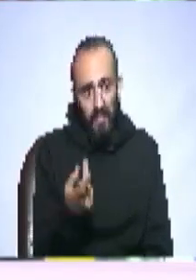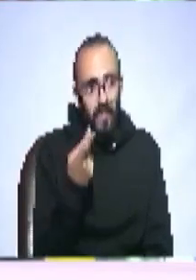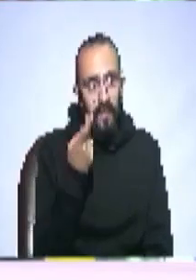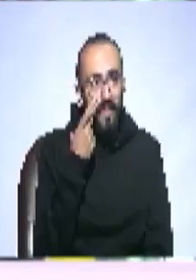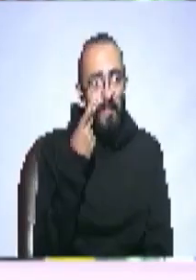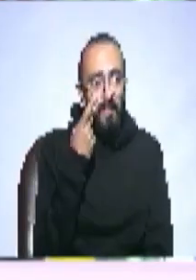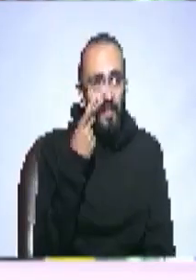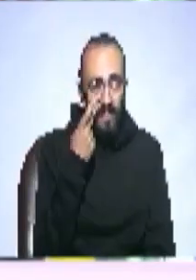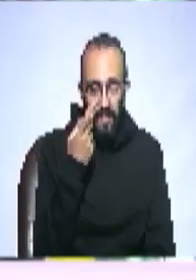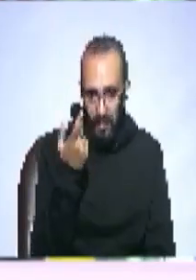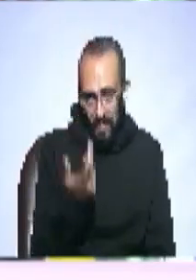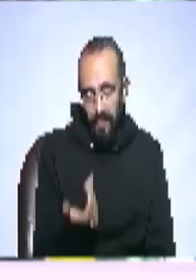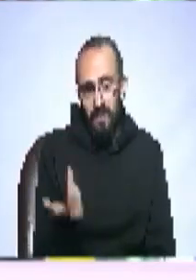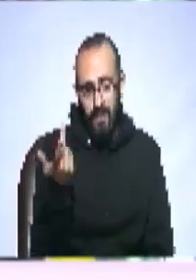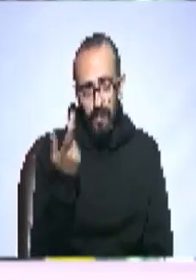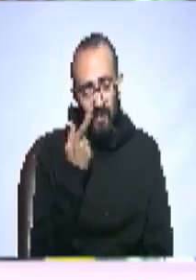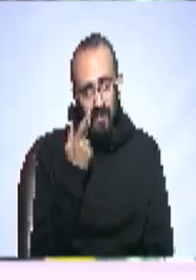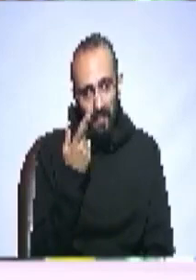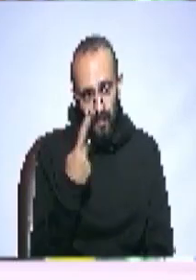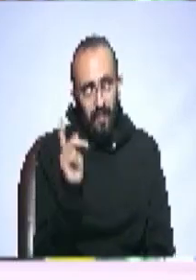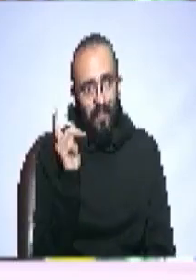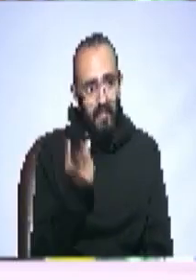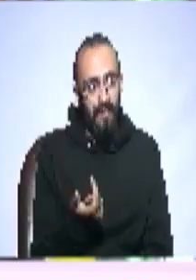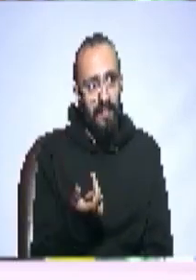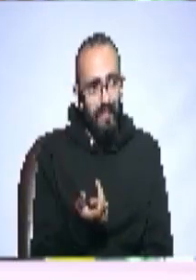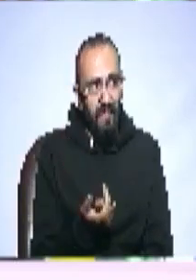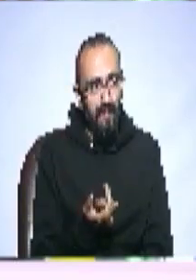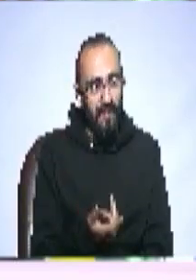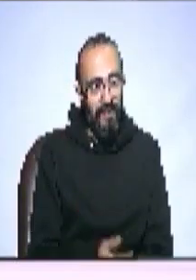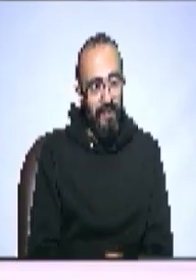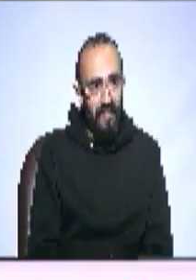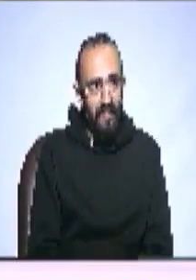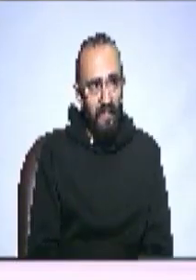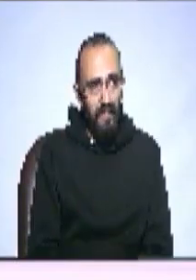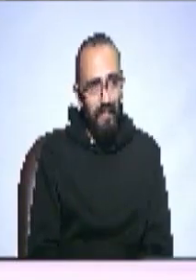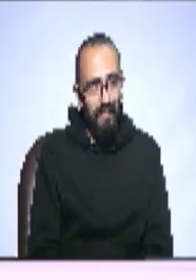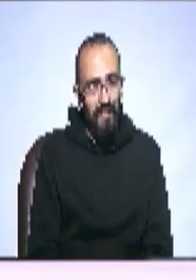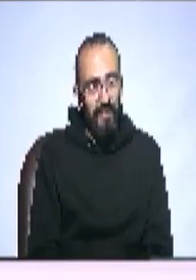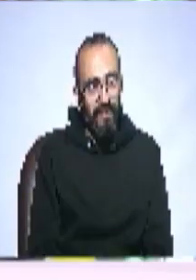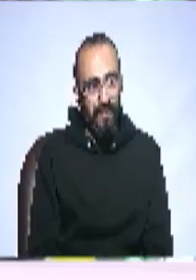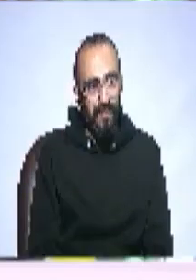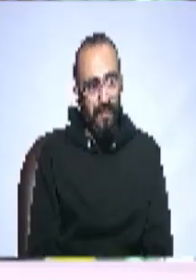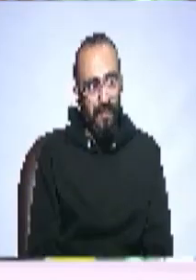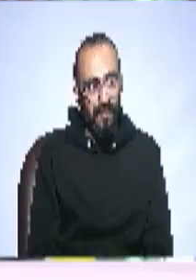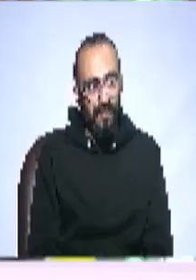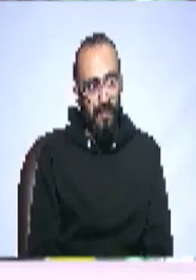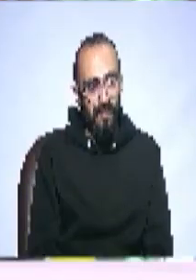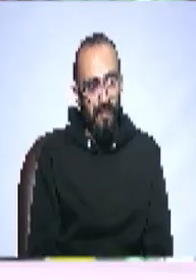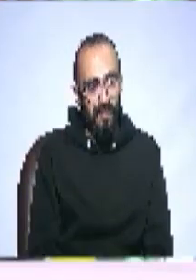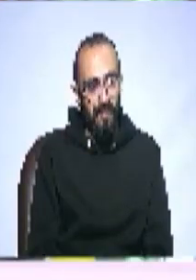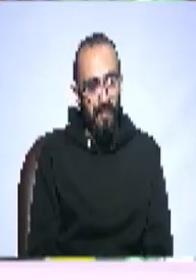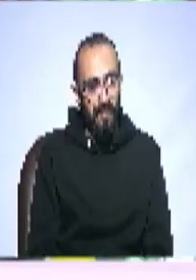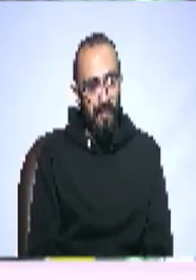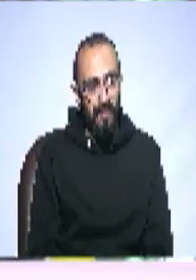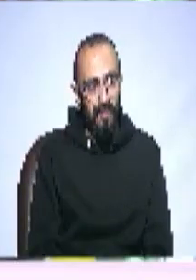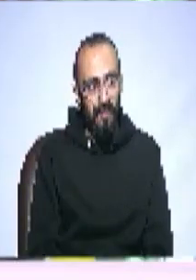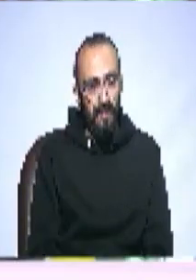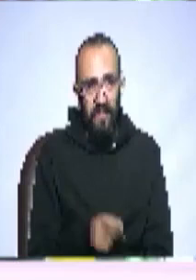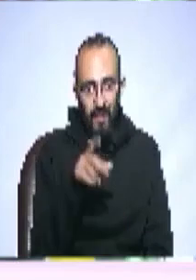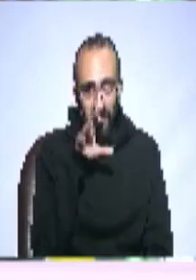البطاطا. شوفك وانت بتدوق بقى. وتشوف قوام البطاطا. بصي اهي دي بطاطا، تقولي لي عرفتها منين؟ اقول لك دي